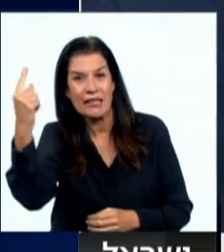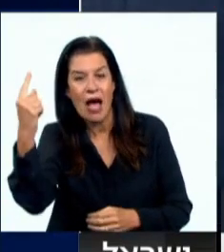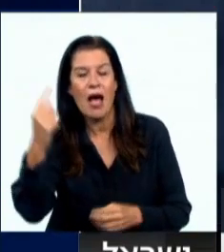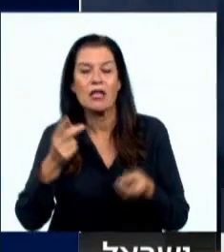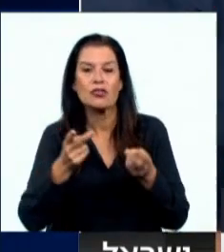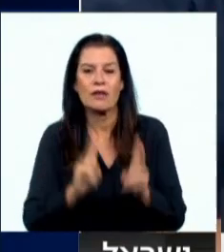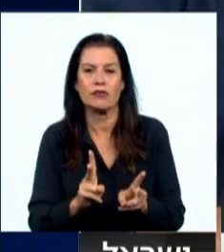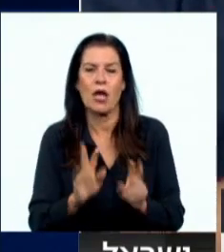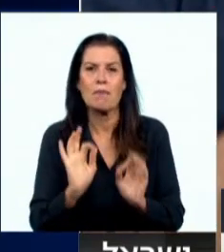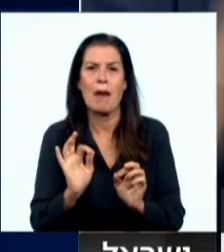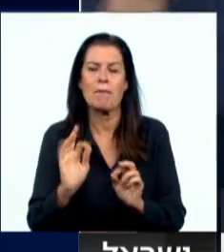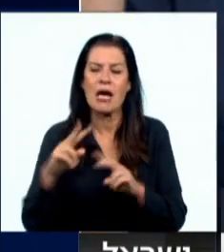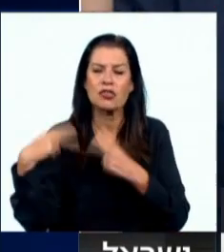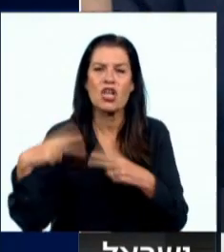האירוע.